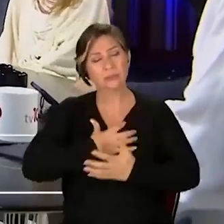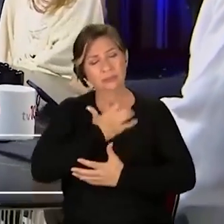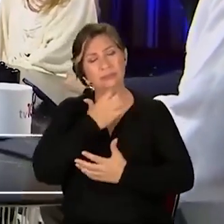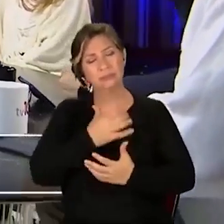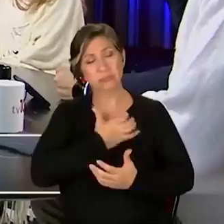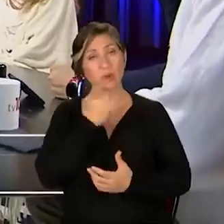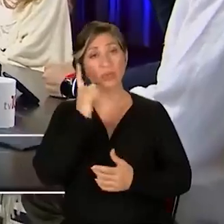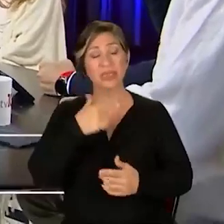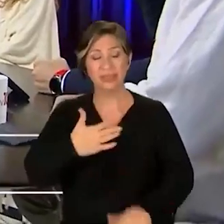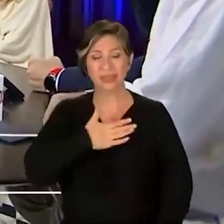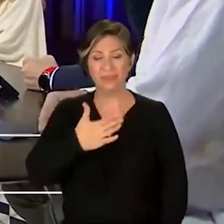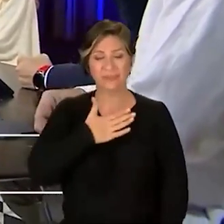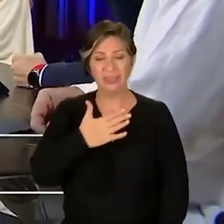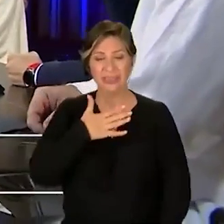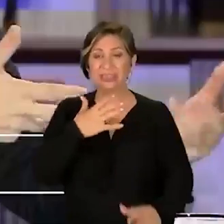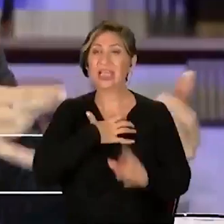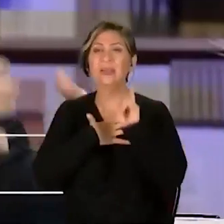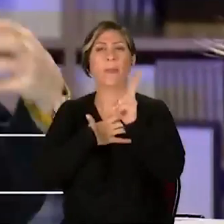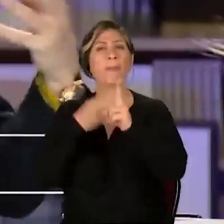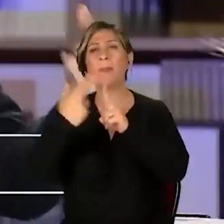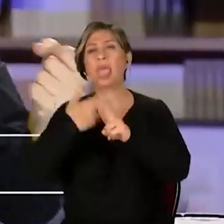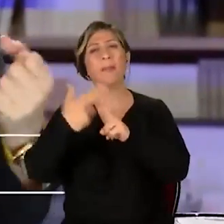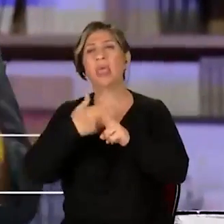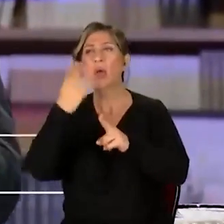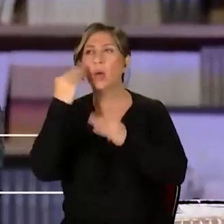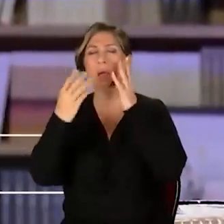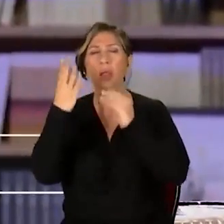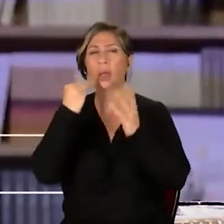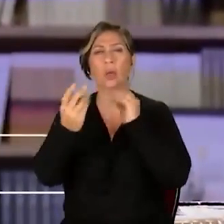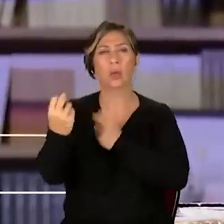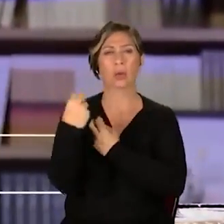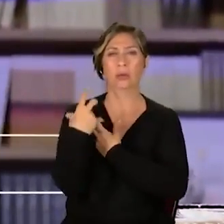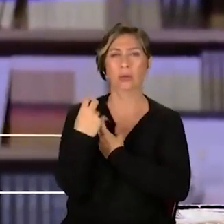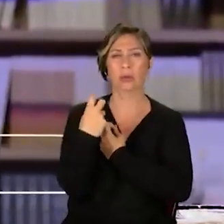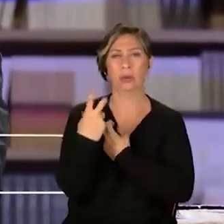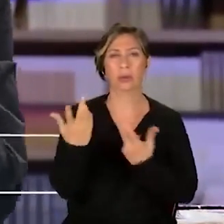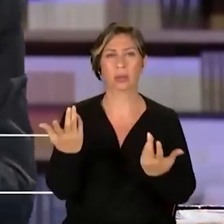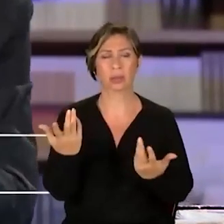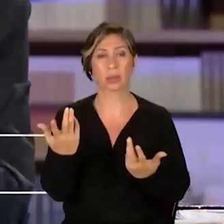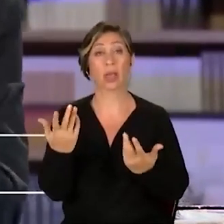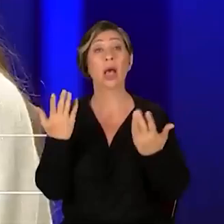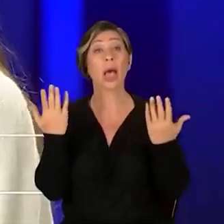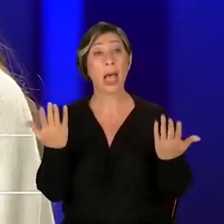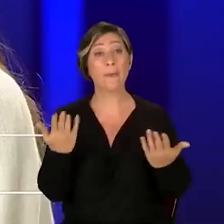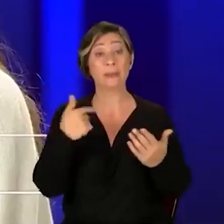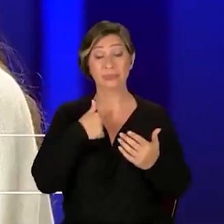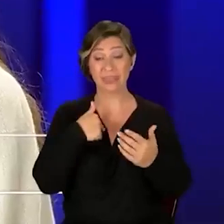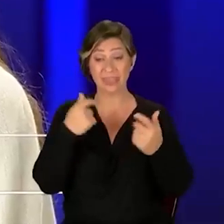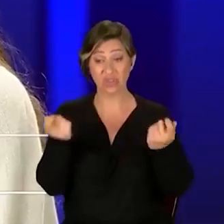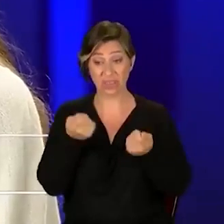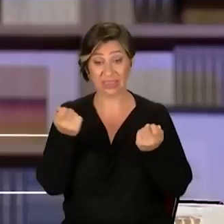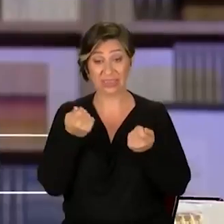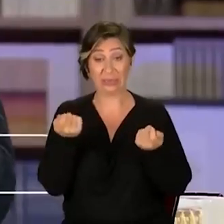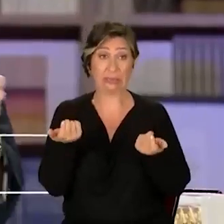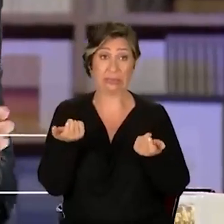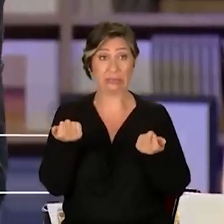ve bana nefes teknikleri konusunda kendisi gördüğü ya da sonradan edindiği bir takım şeyleri anlatıyordu. Doğrudur. Fakat bizde çalıştı. Ne kadar